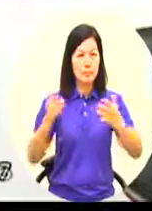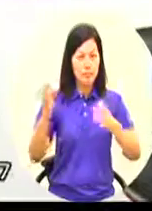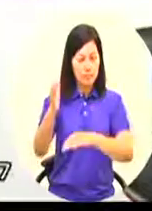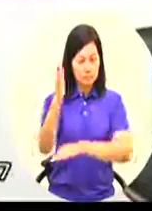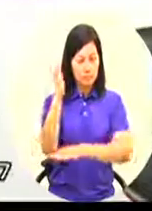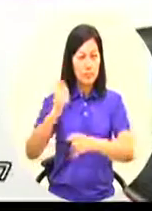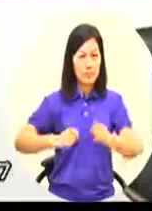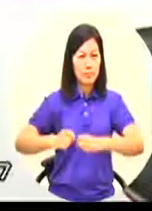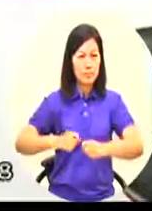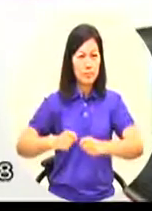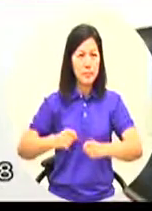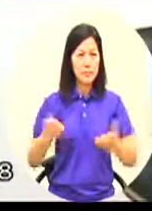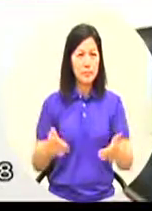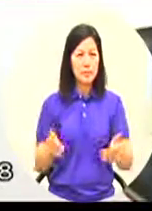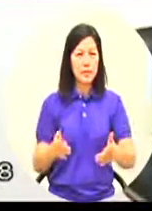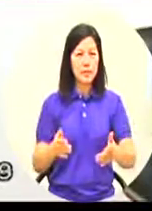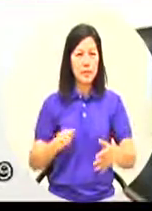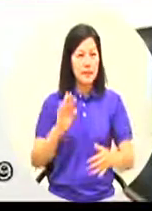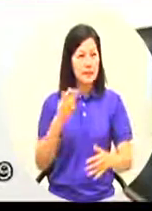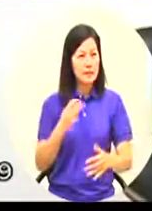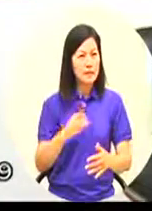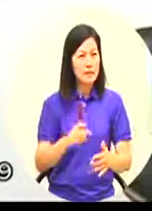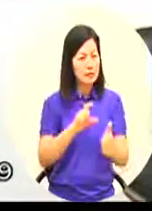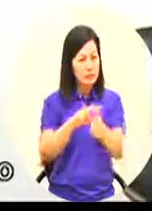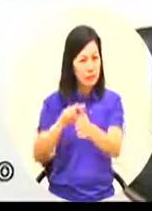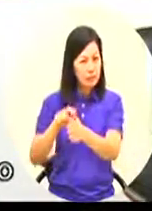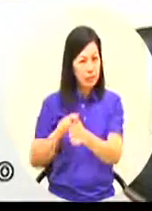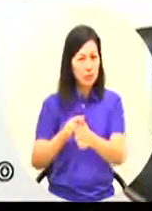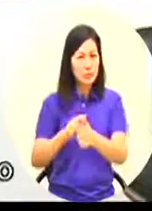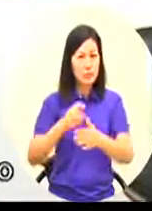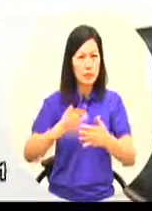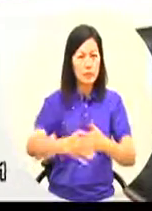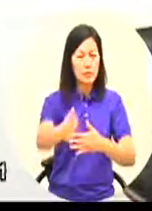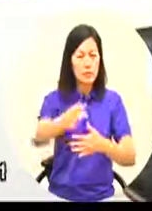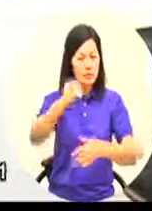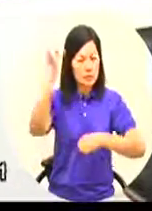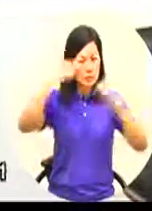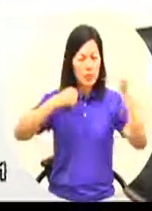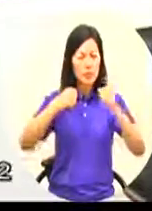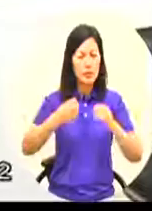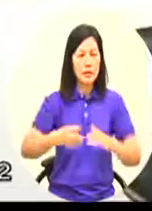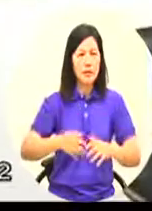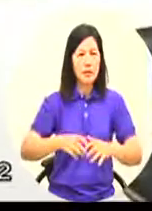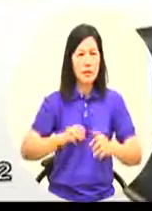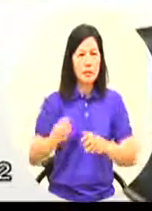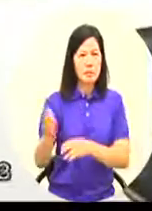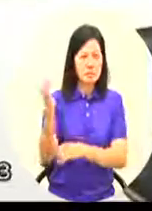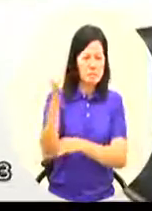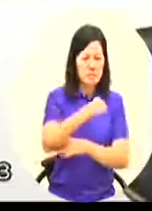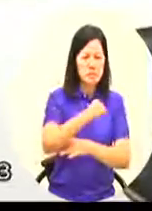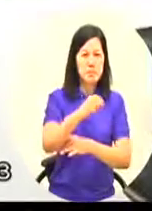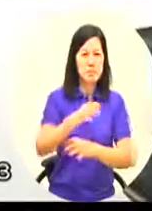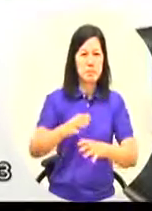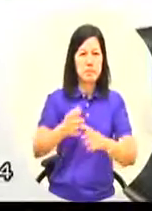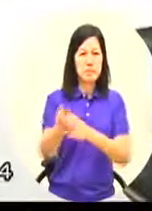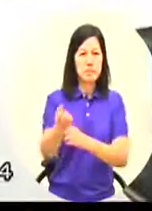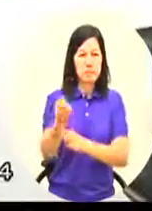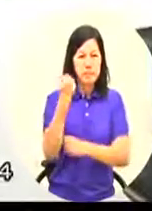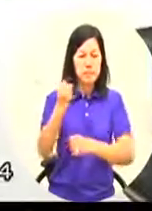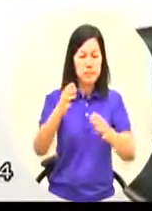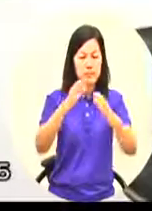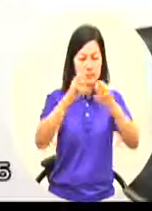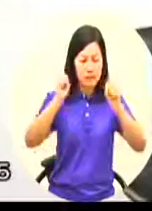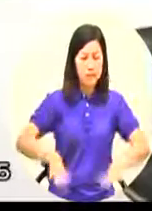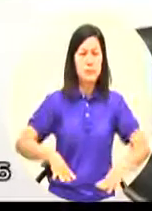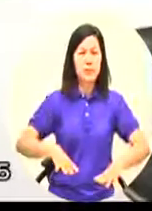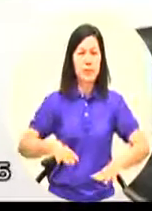题，包括我们上午一再强调的所谓的拆迁、强拆破迁这样的议题，我